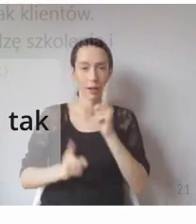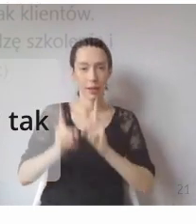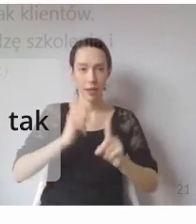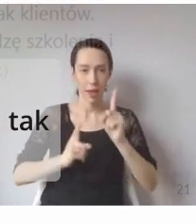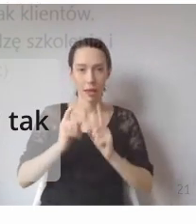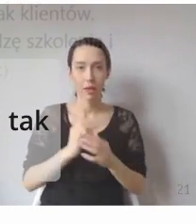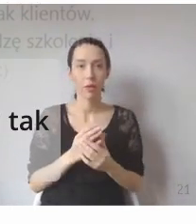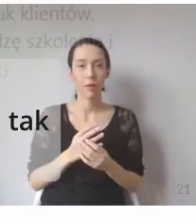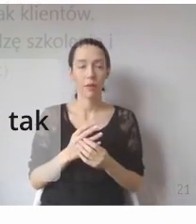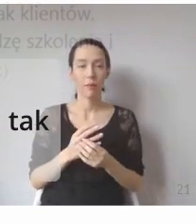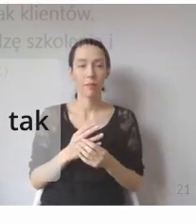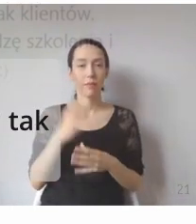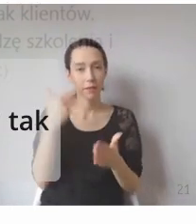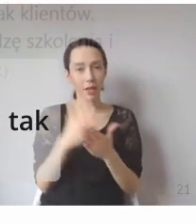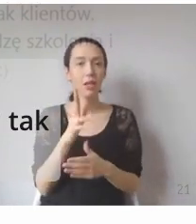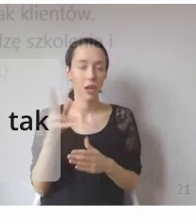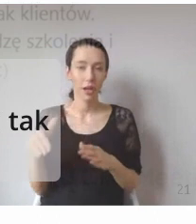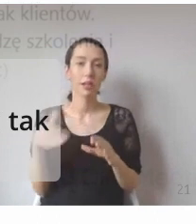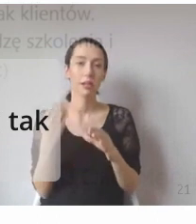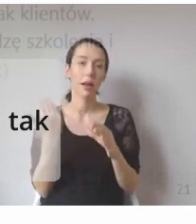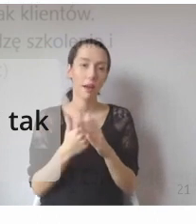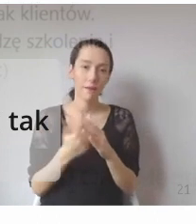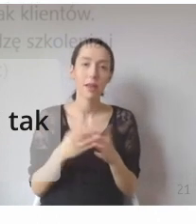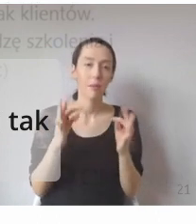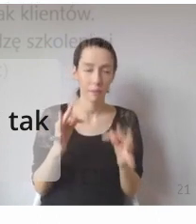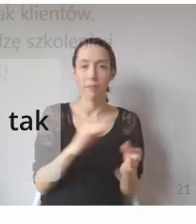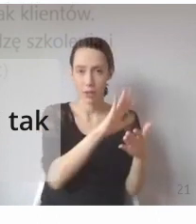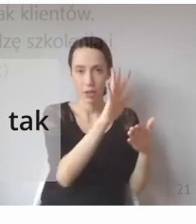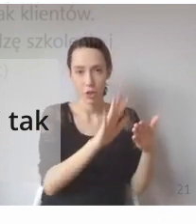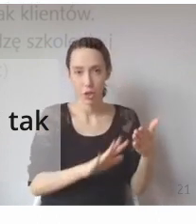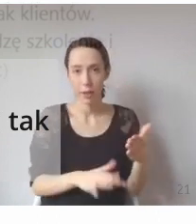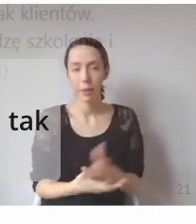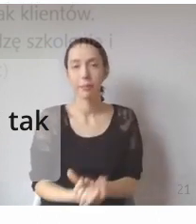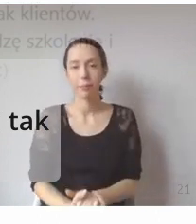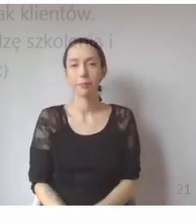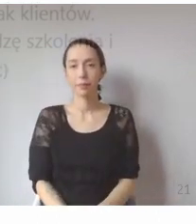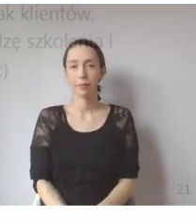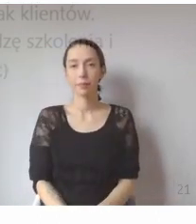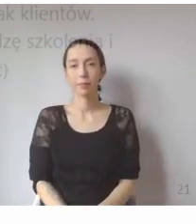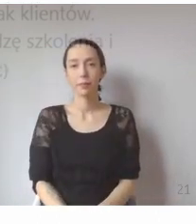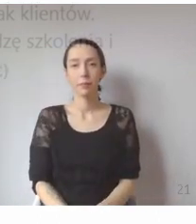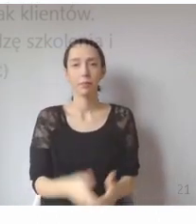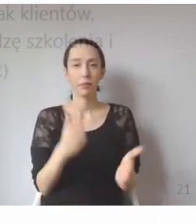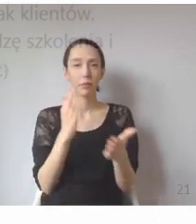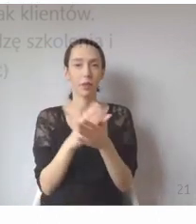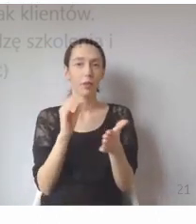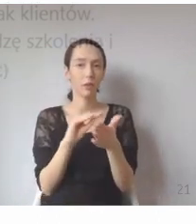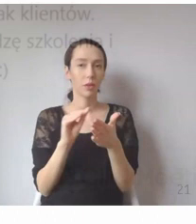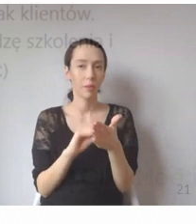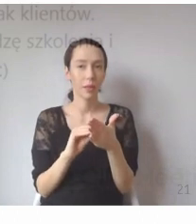firma powinna traktować swoich kandydatów i pracowników przynajmniej tak dobrze jak klientów, czyli już napisała o swojej